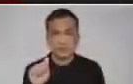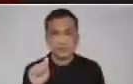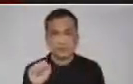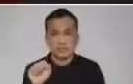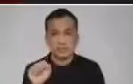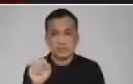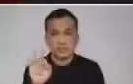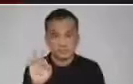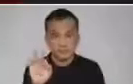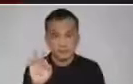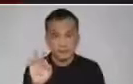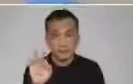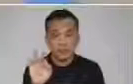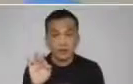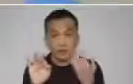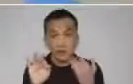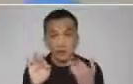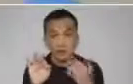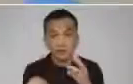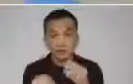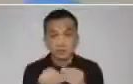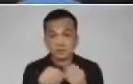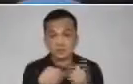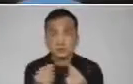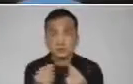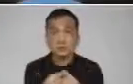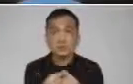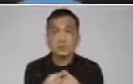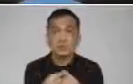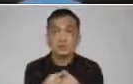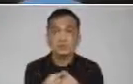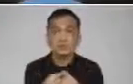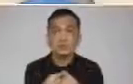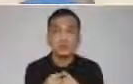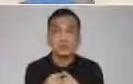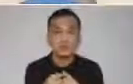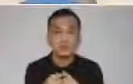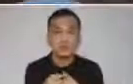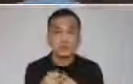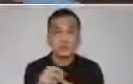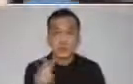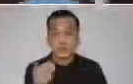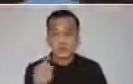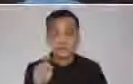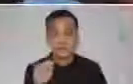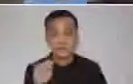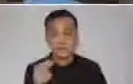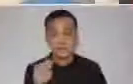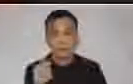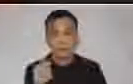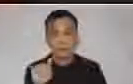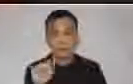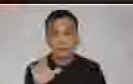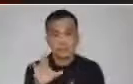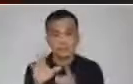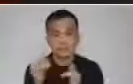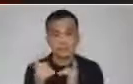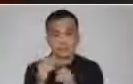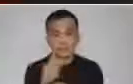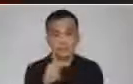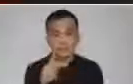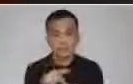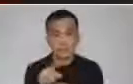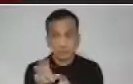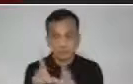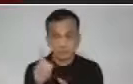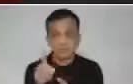ngayon, sinabi ni Reyes na nasa Vietnam na ang bakuna kung saan isinasagawa ang clinical at field trial. Na-develop yung